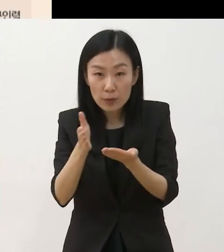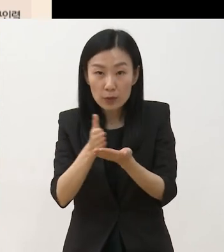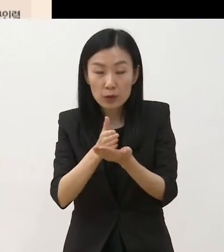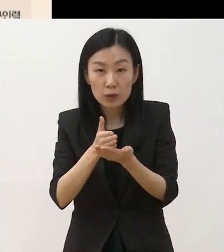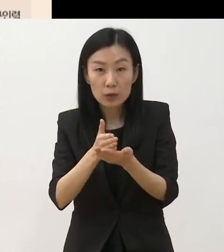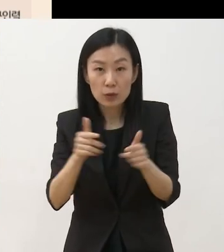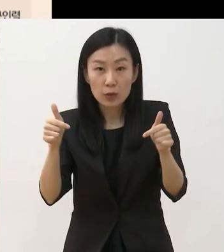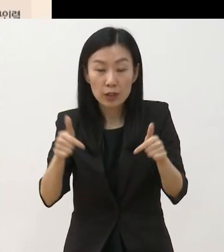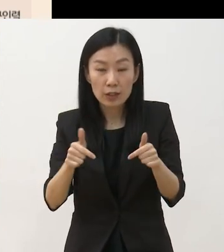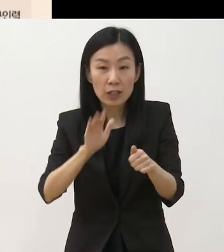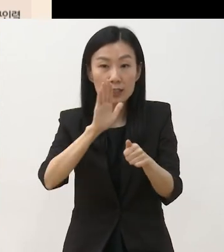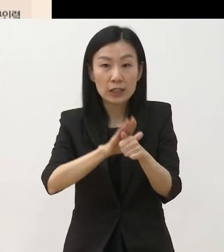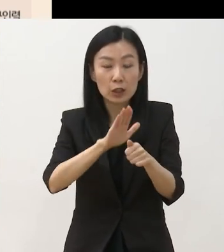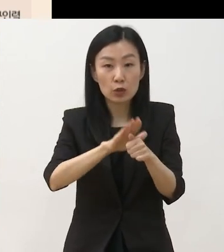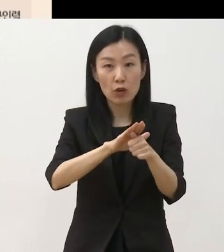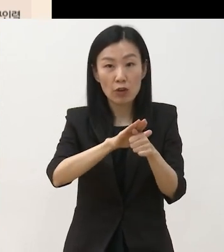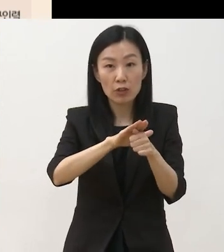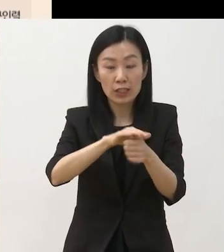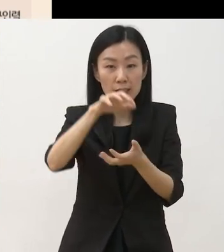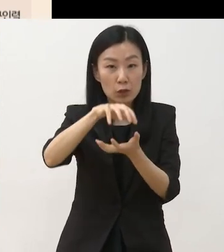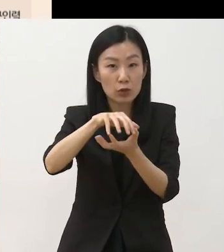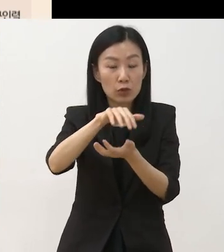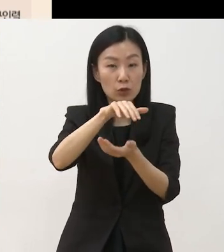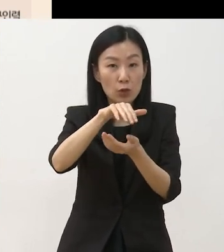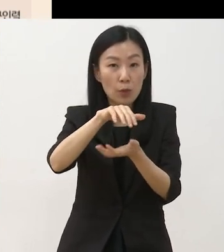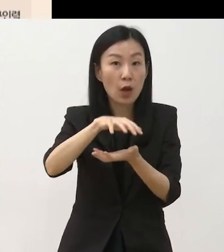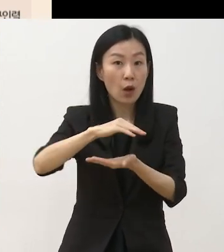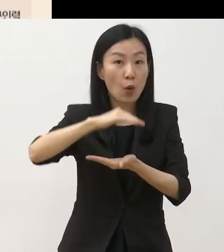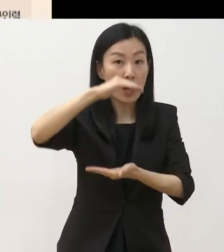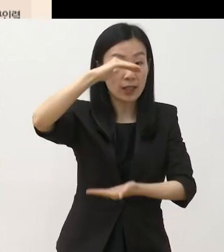대상 폭을 좀 확대하고자 그렇게 하였습니다.